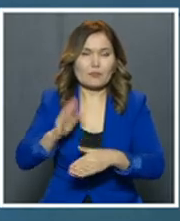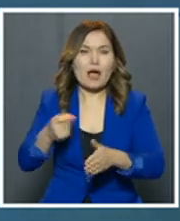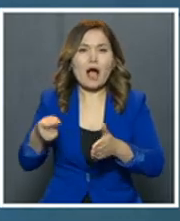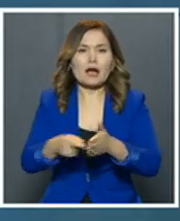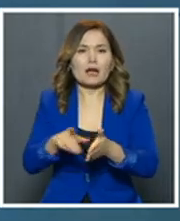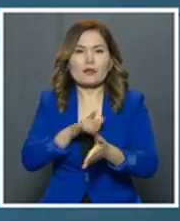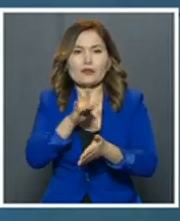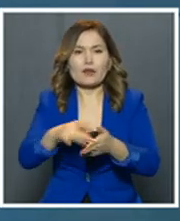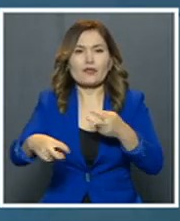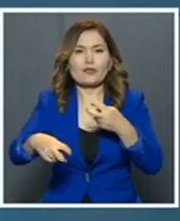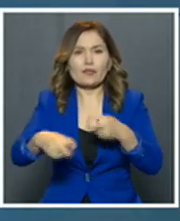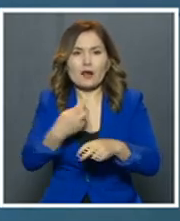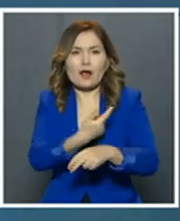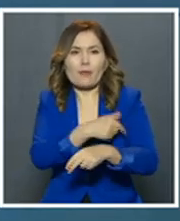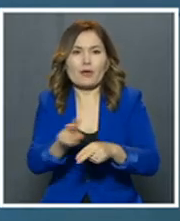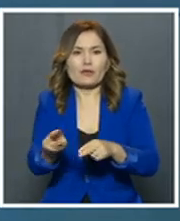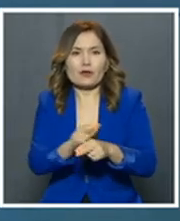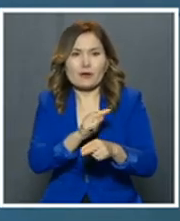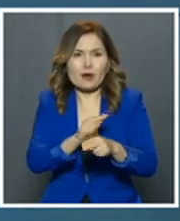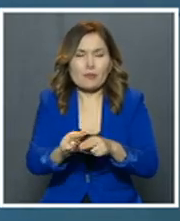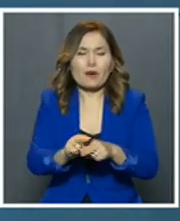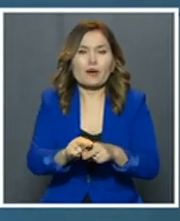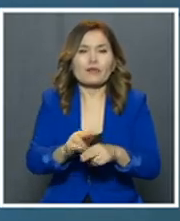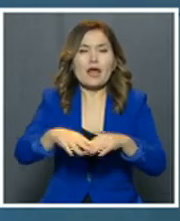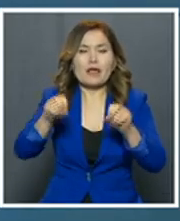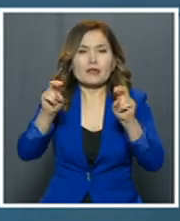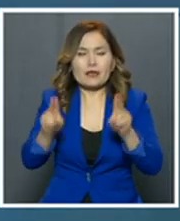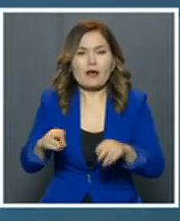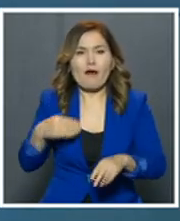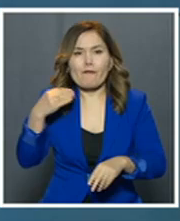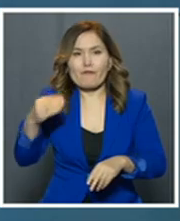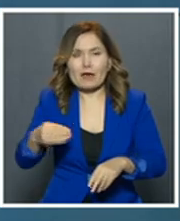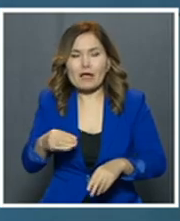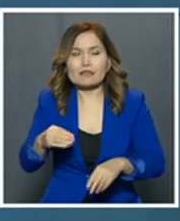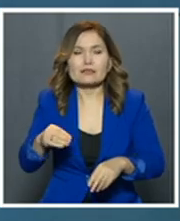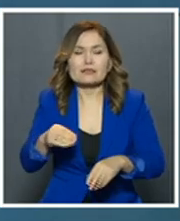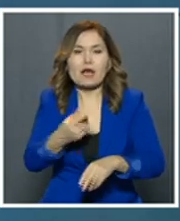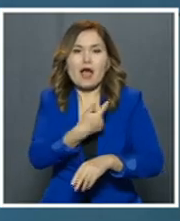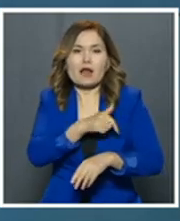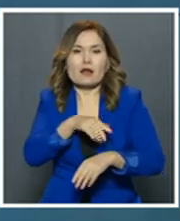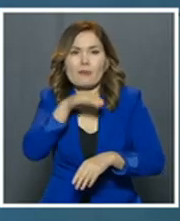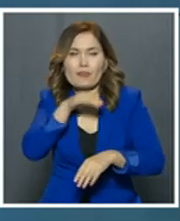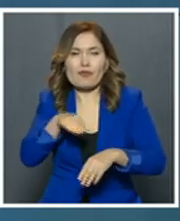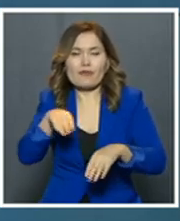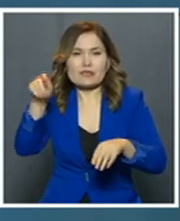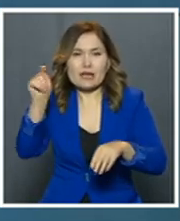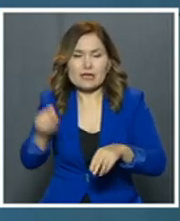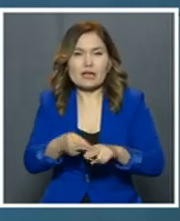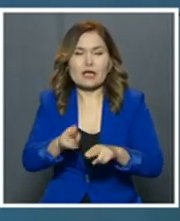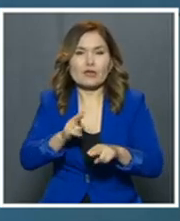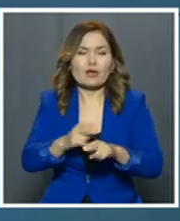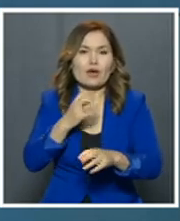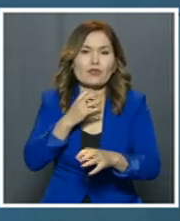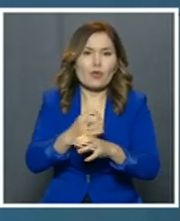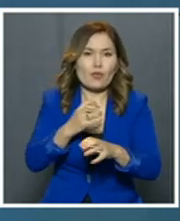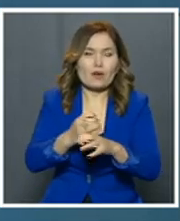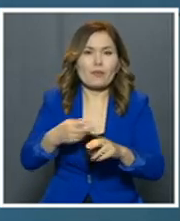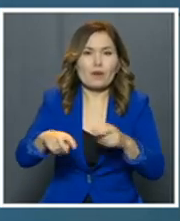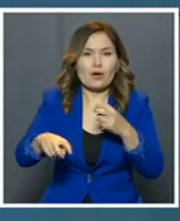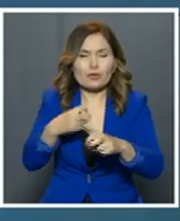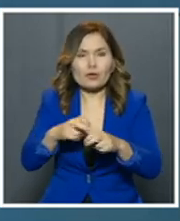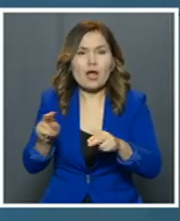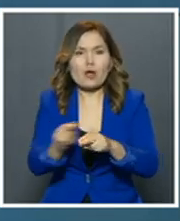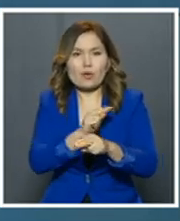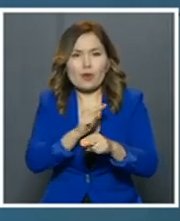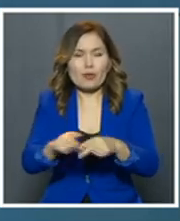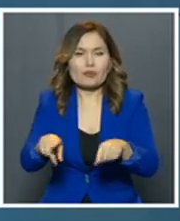Қарағандылық травматолог дәрігерлерге Франциядан келген ортопедтер шеберлік сабағын өткізді. Шетелдік әріптестер жамбас және иық буындарын